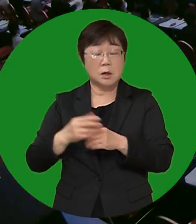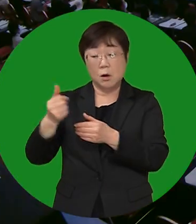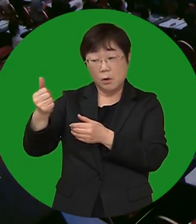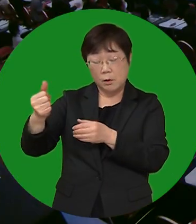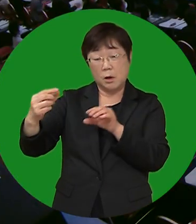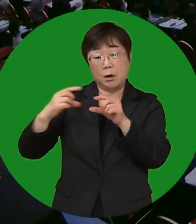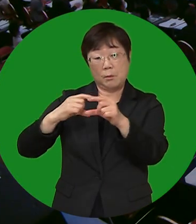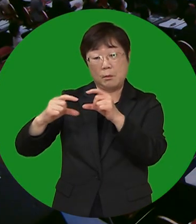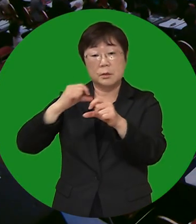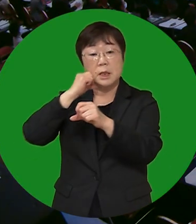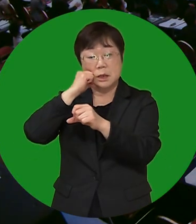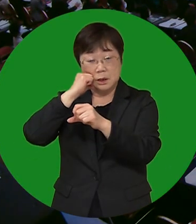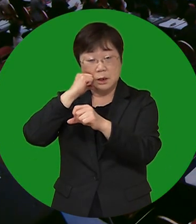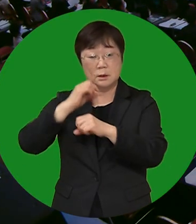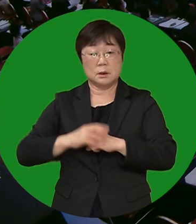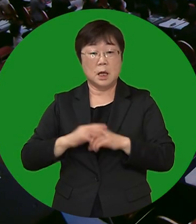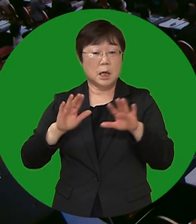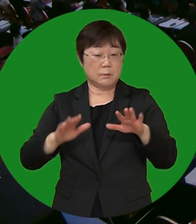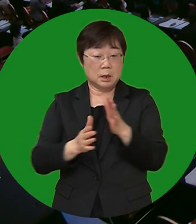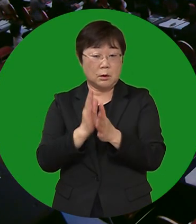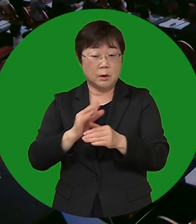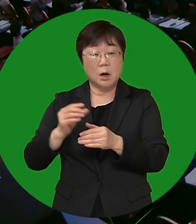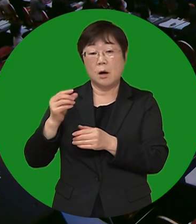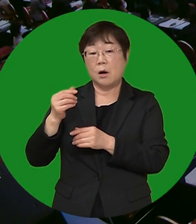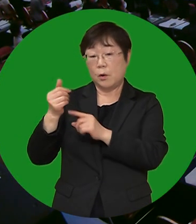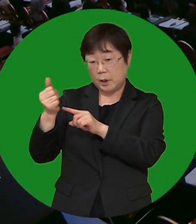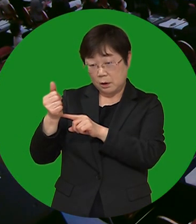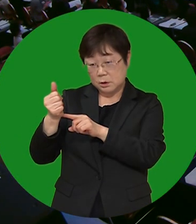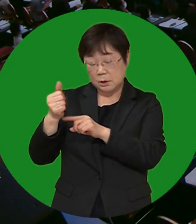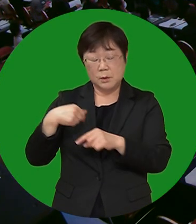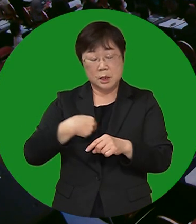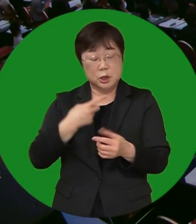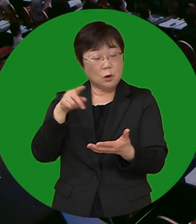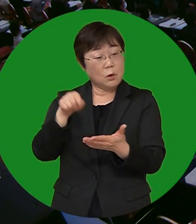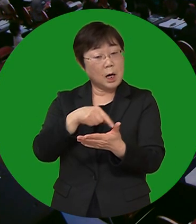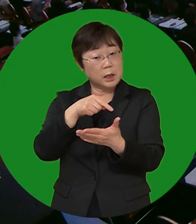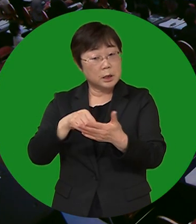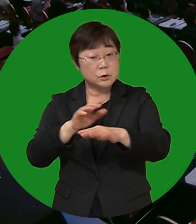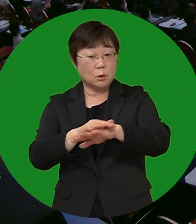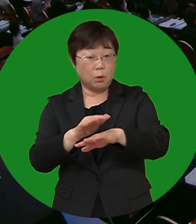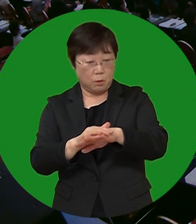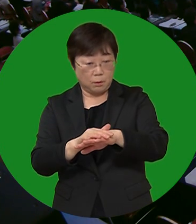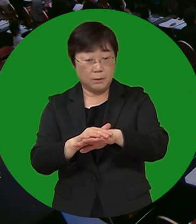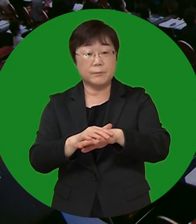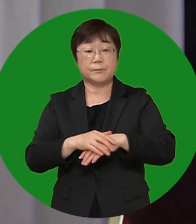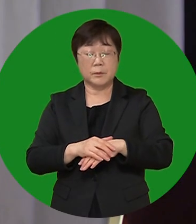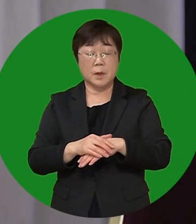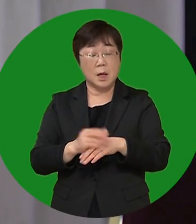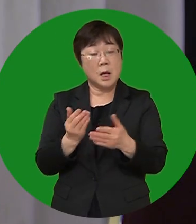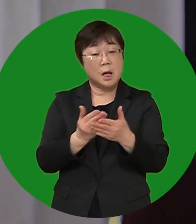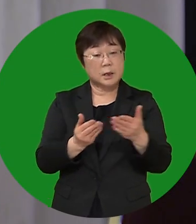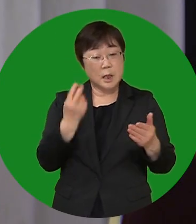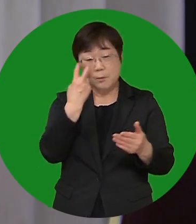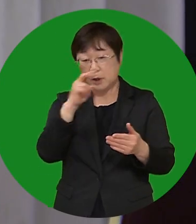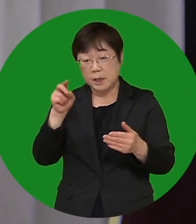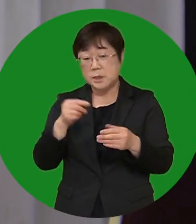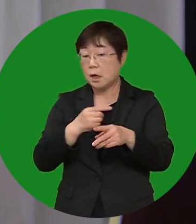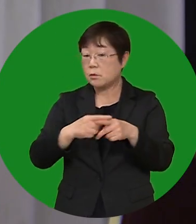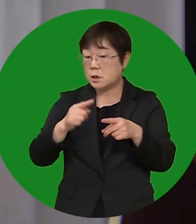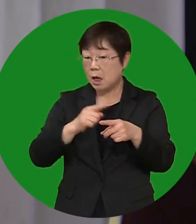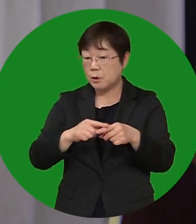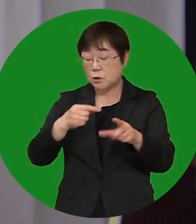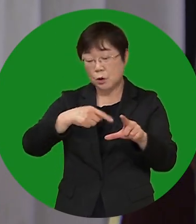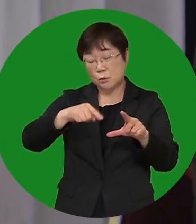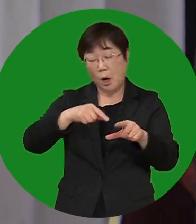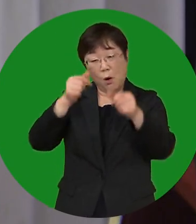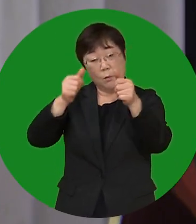コンタクト取れないということで今一度ですねお客様の自己解決を図るため店舗検索サービスをスマホ